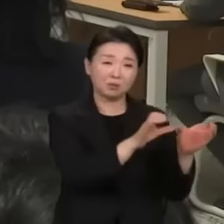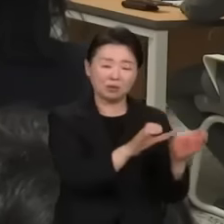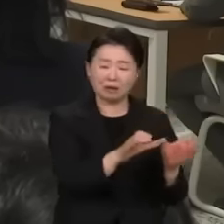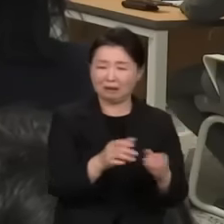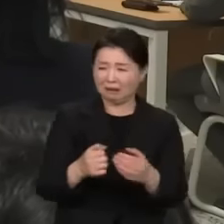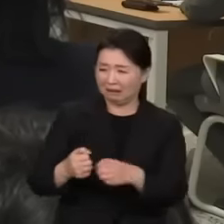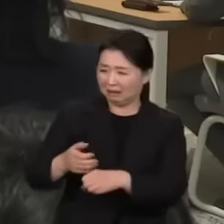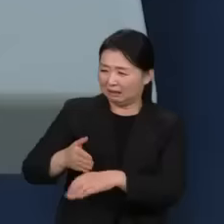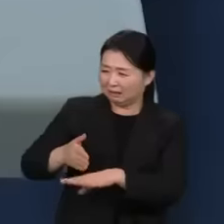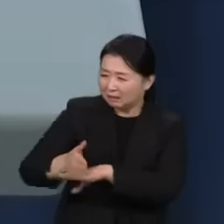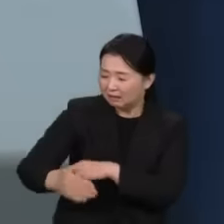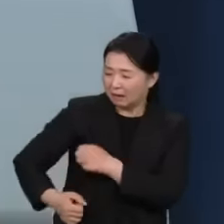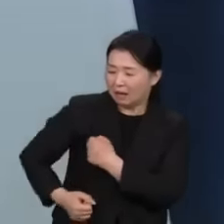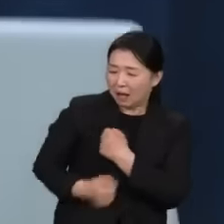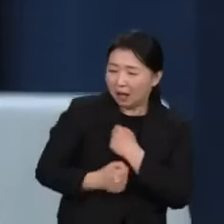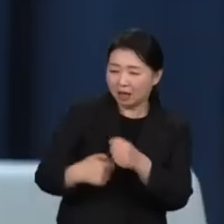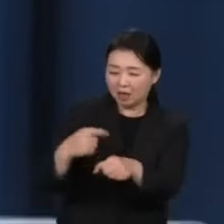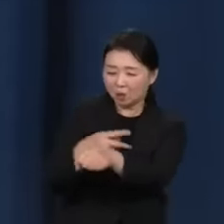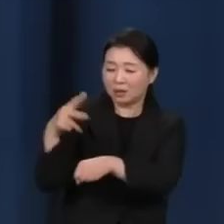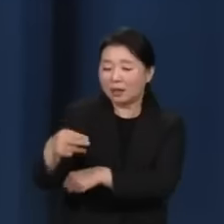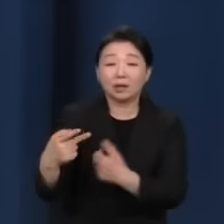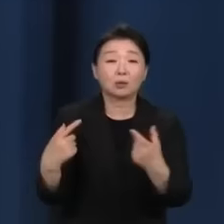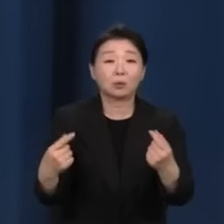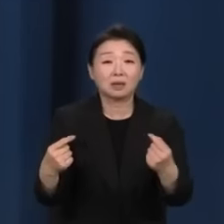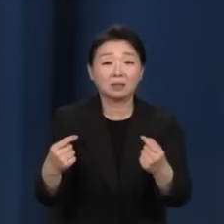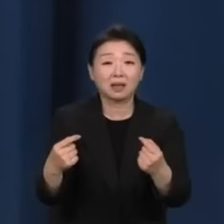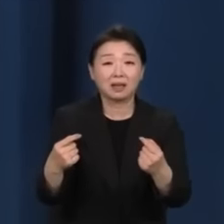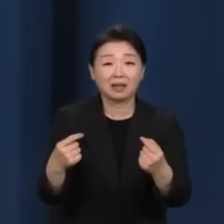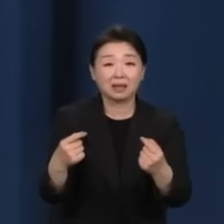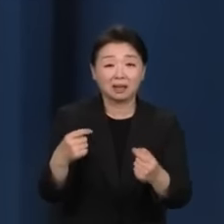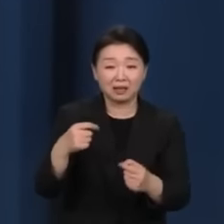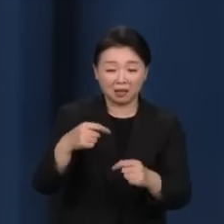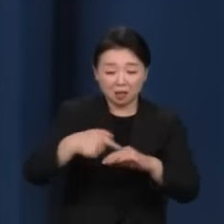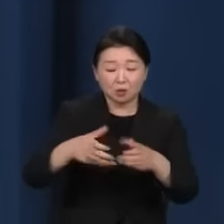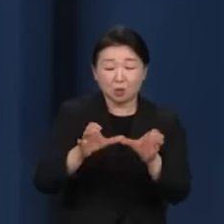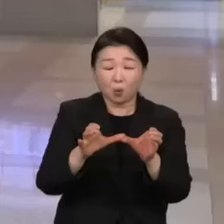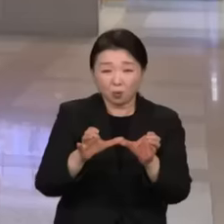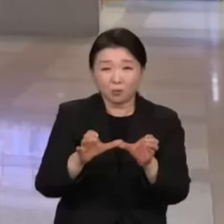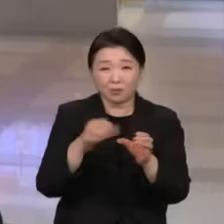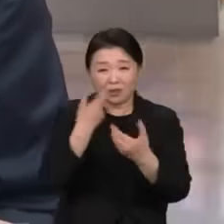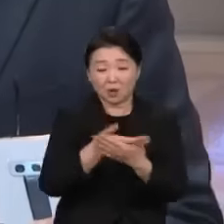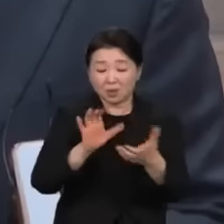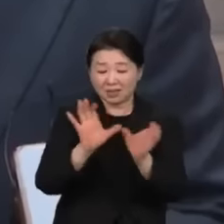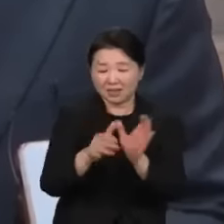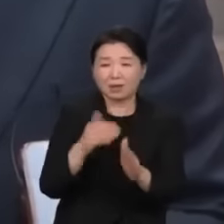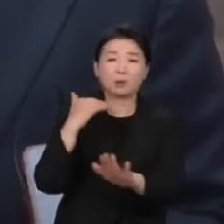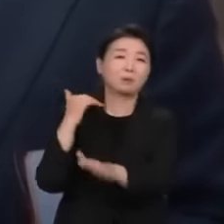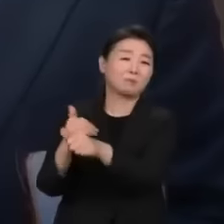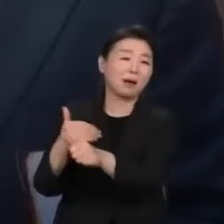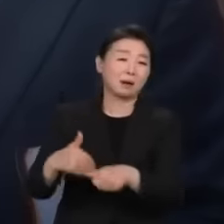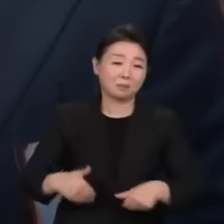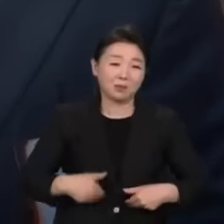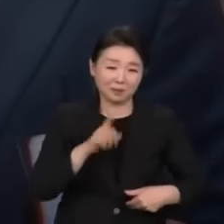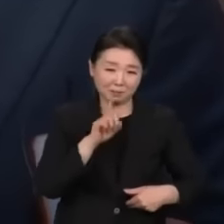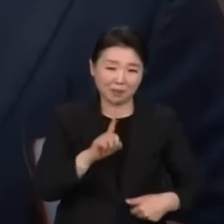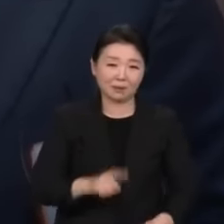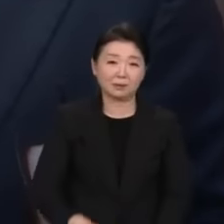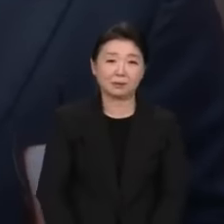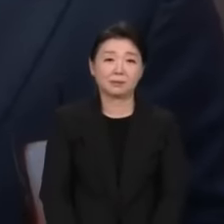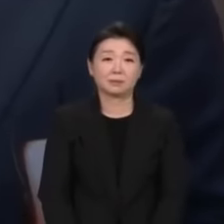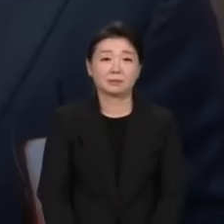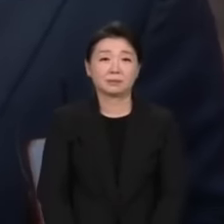대응, 꼬리 자르기에 불과하다고 했고 조국 혁신당은 해임을 시켜야 했다고 비판했습니다. JTBC